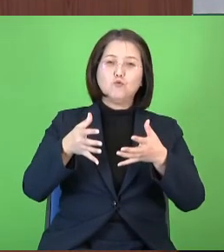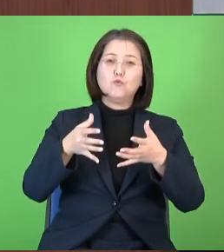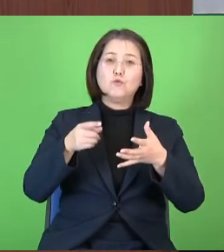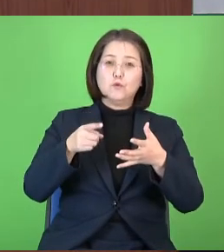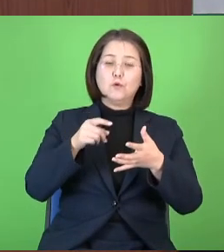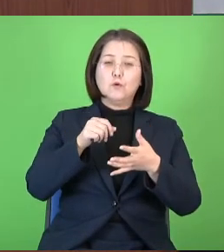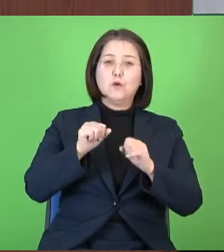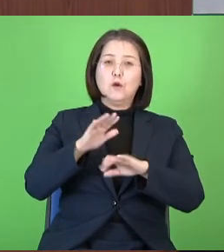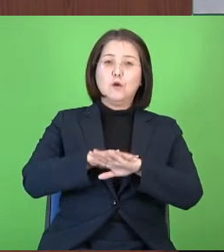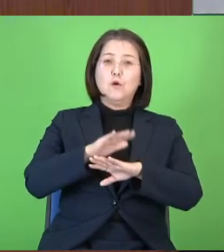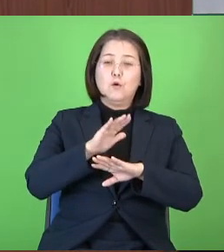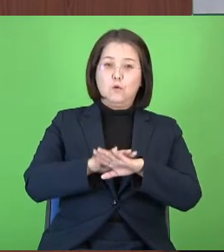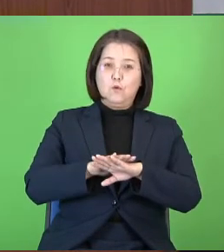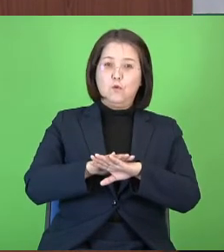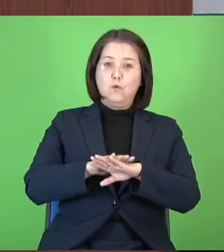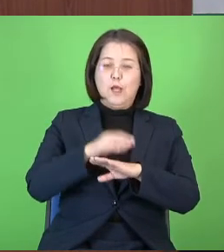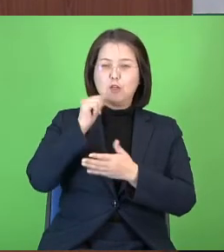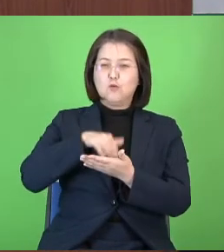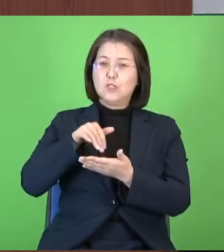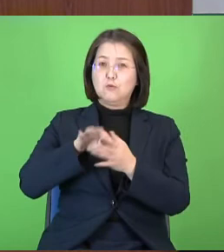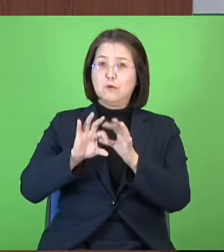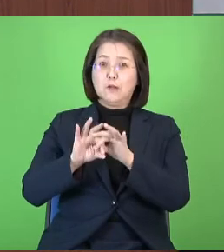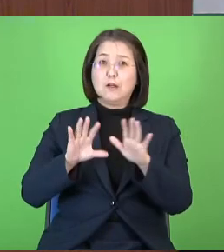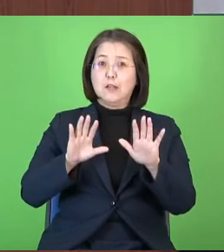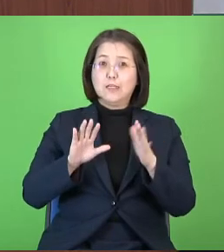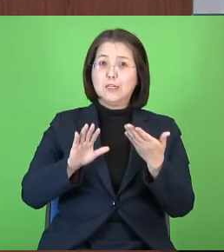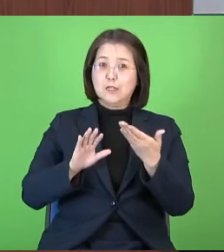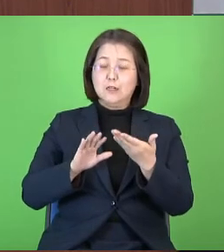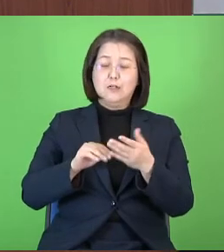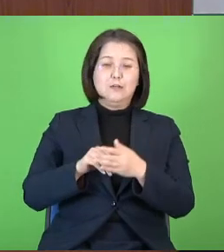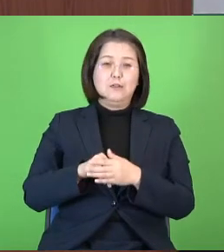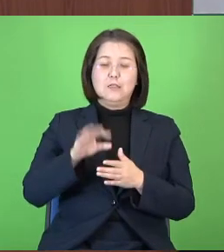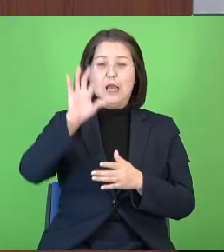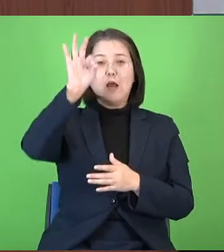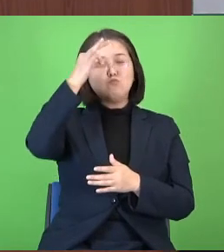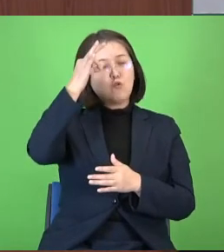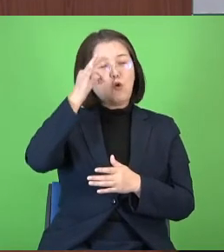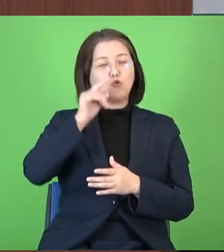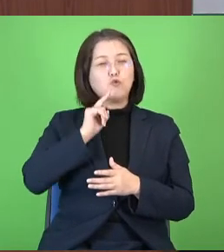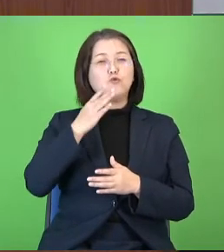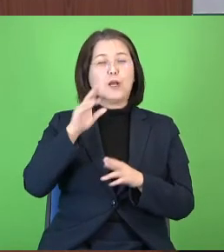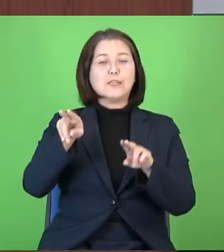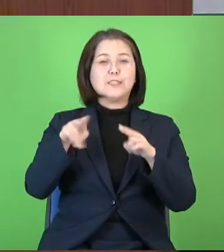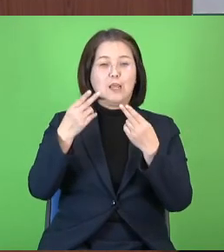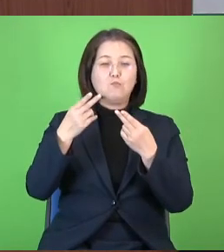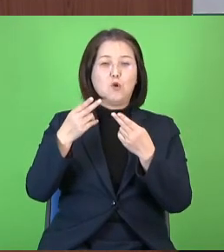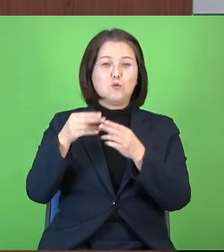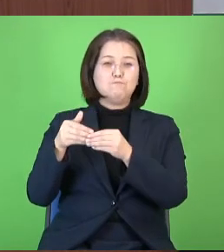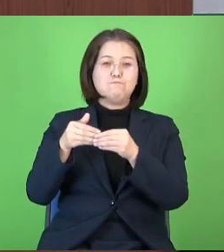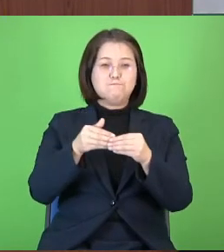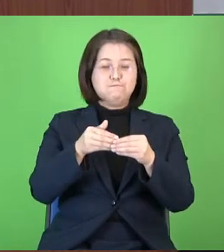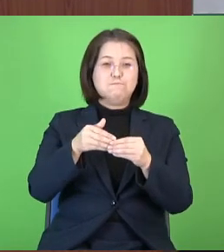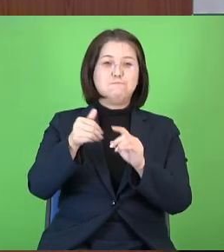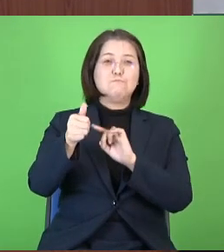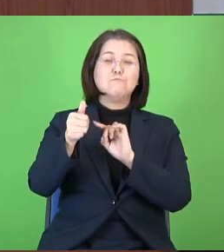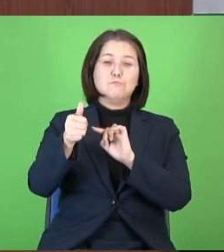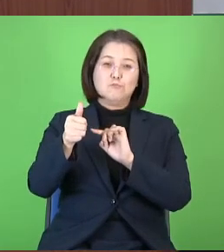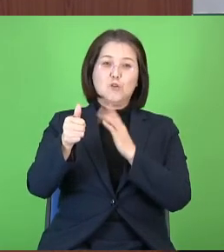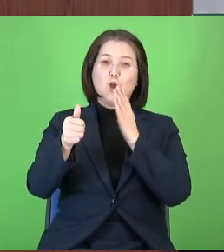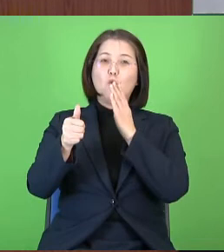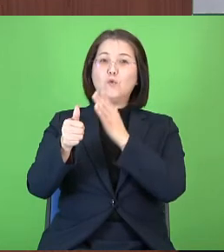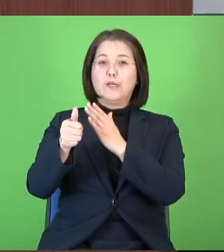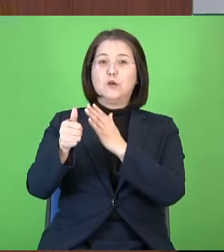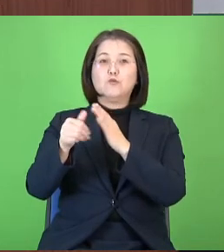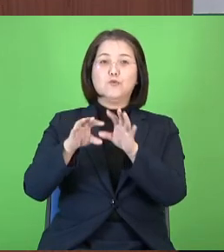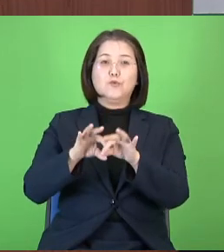11月12月に待ったがありますうーんl そのがまあそれが予算裾したつもい絞るといっしょ方など